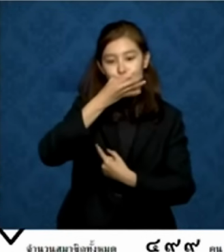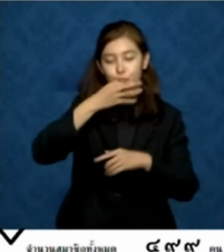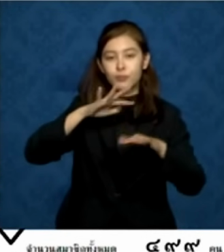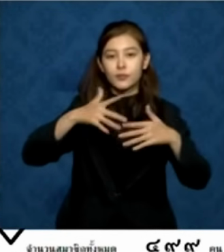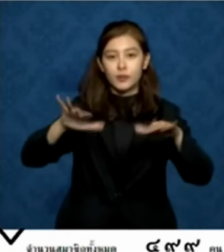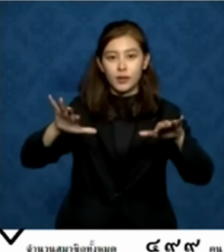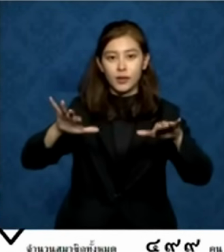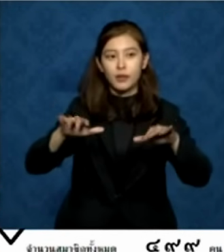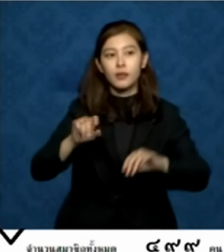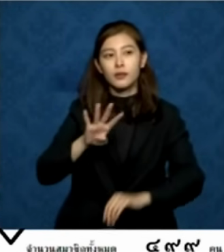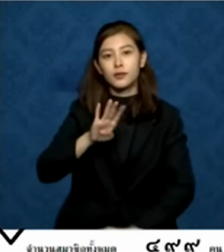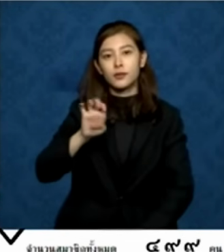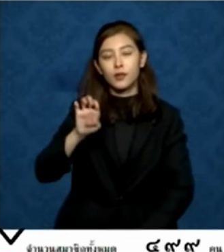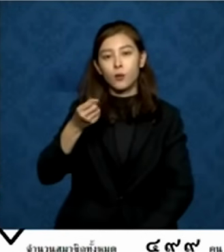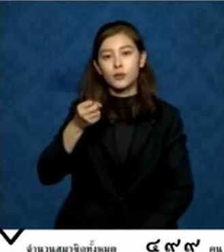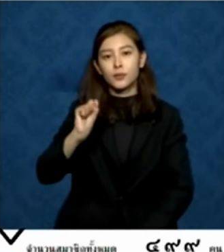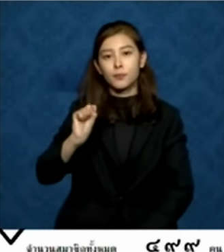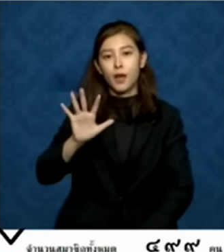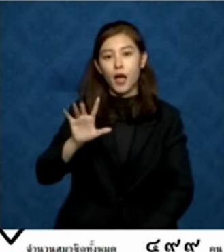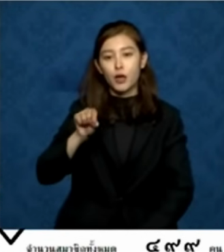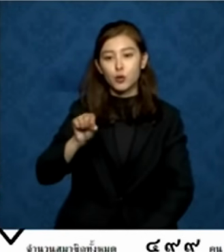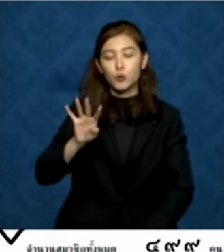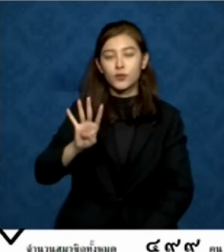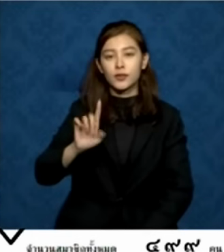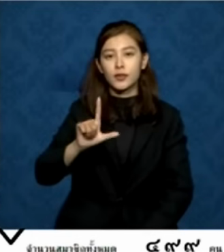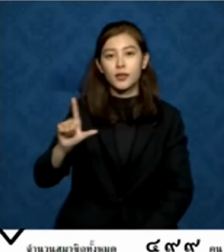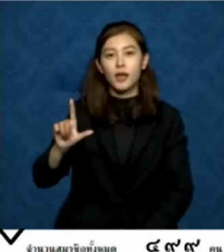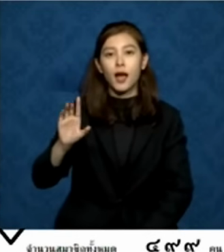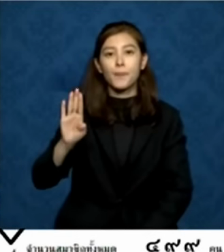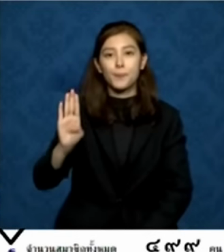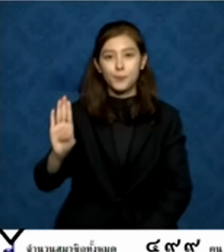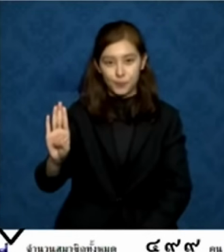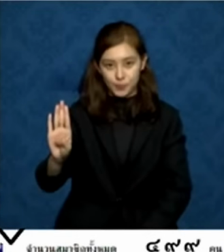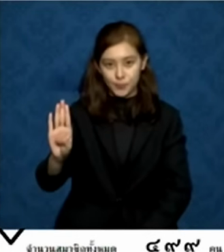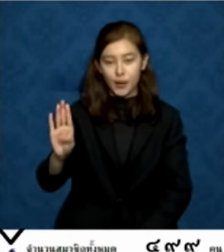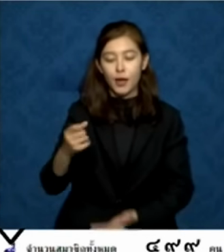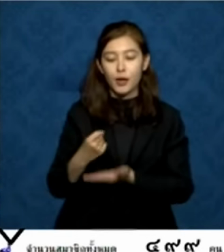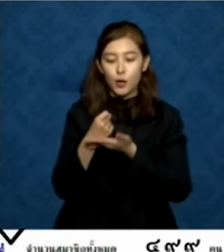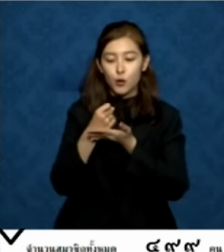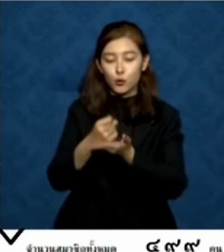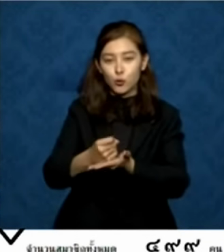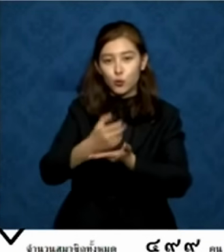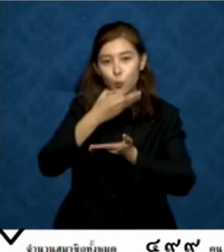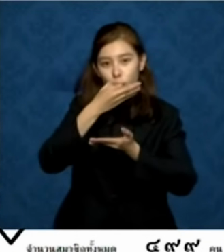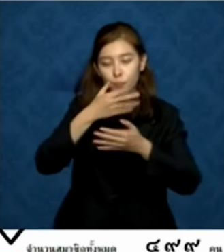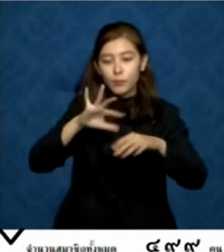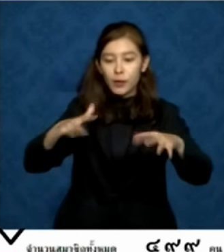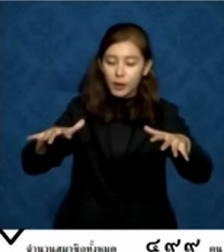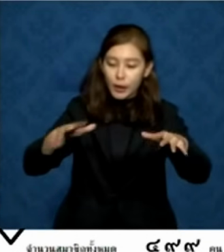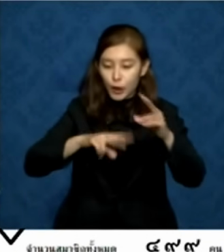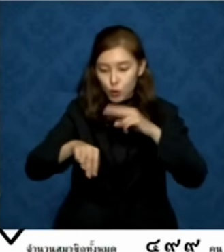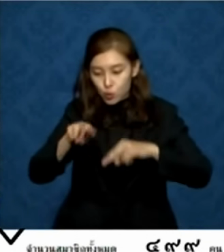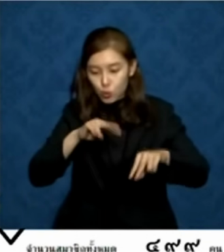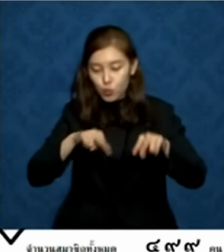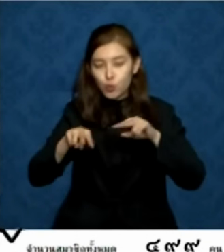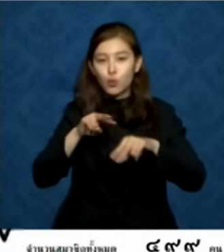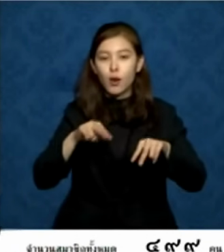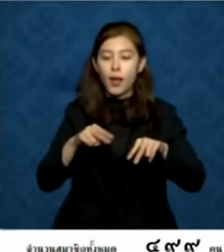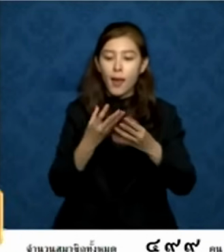ล้านบาทเพื่อให้ทรัพยากรทางทะเลและชายฝั่งได้รับการปรับปรุงฟื้นฟูและสร้างให